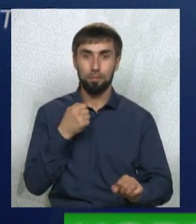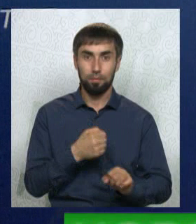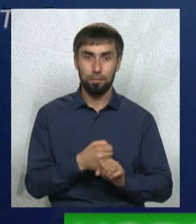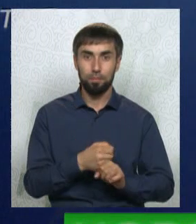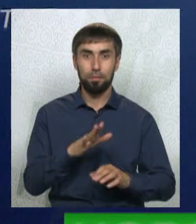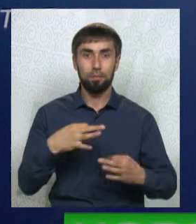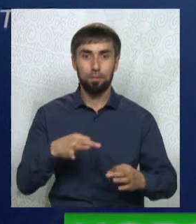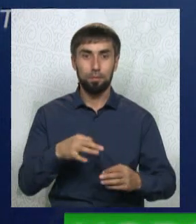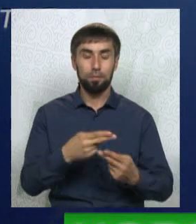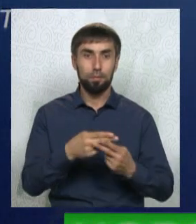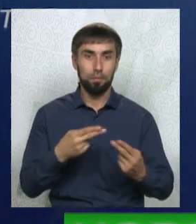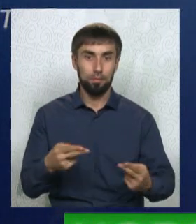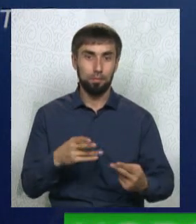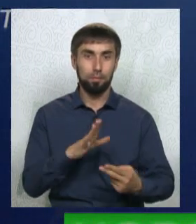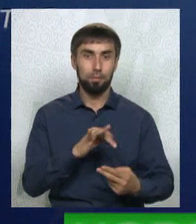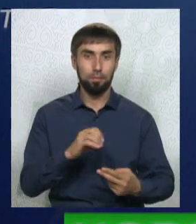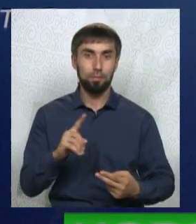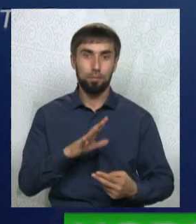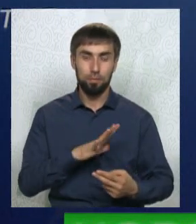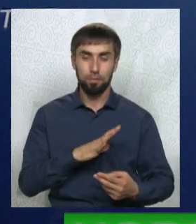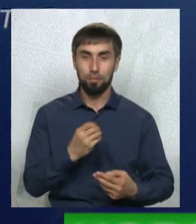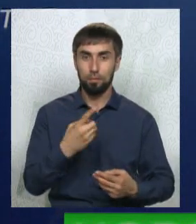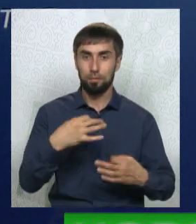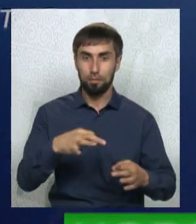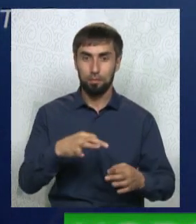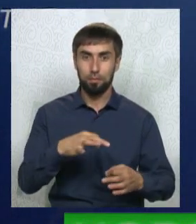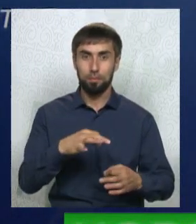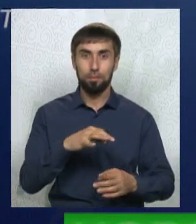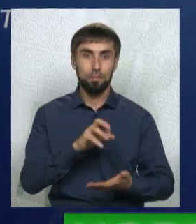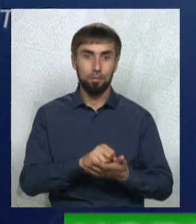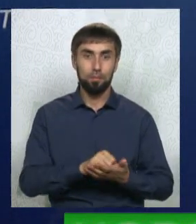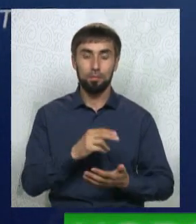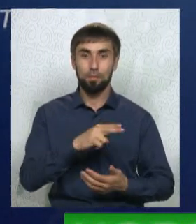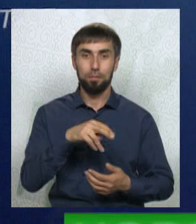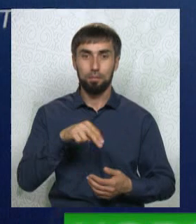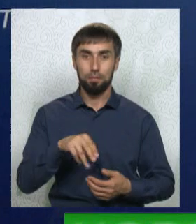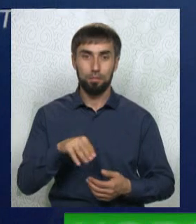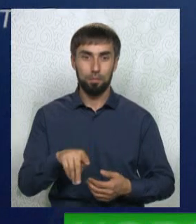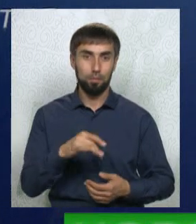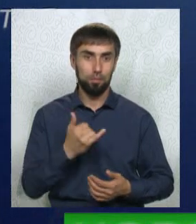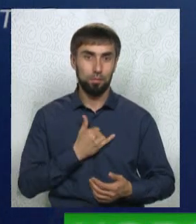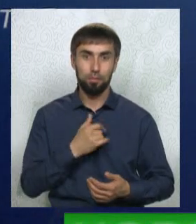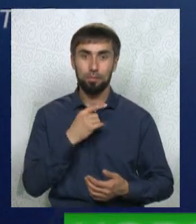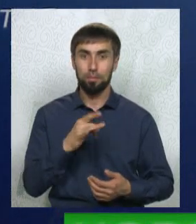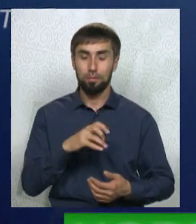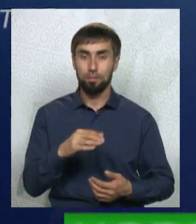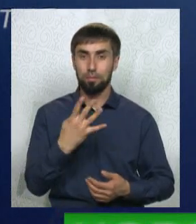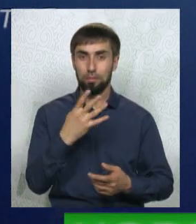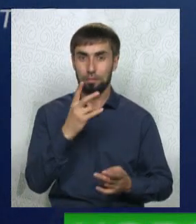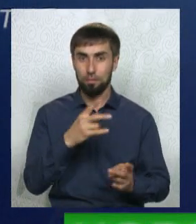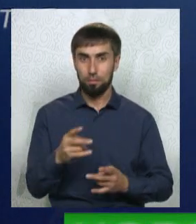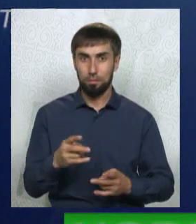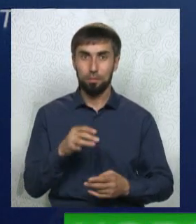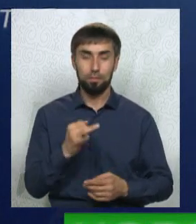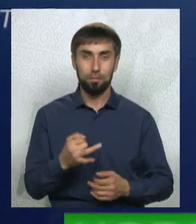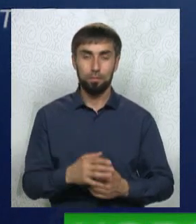с автомобилем «Мерседес», в результате чего еще было одно транспортное средство задействовано в этом ДТП. В результате у нас 4 человека